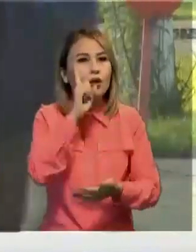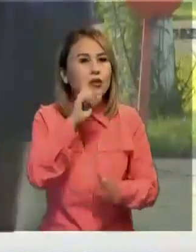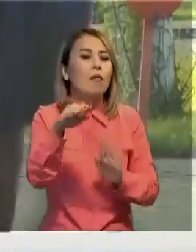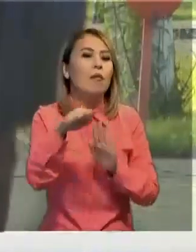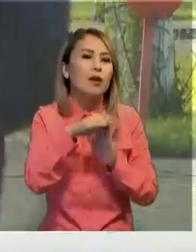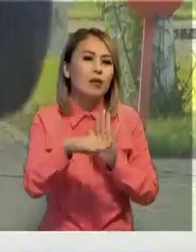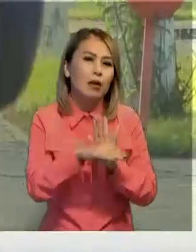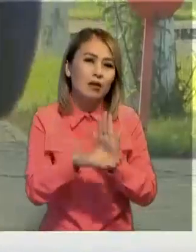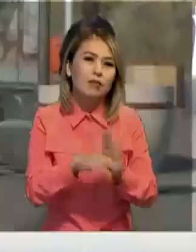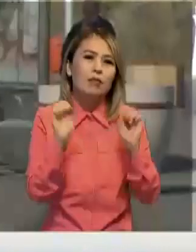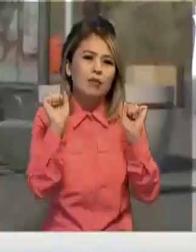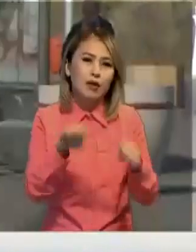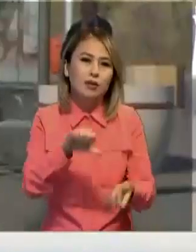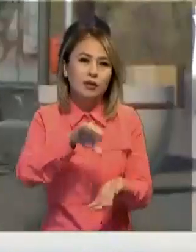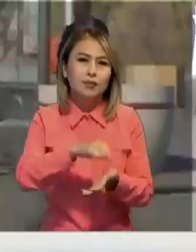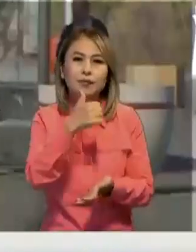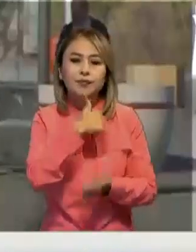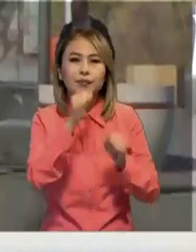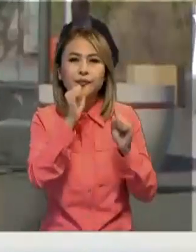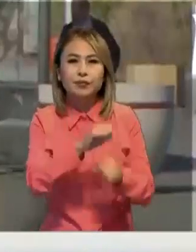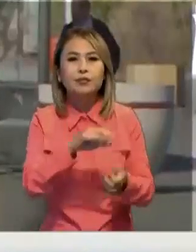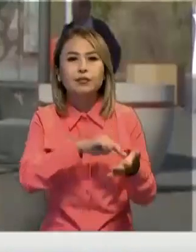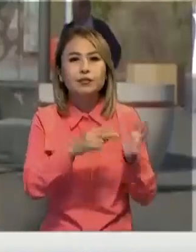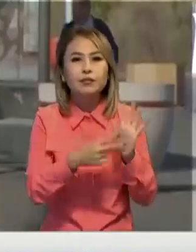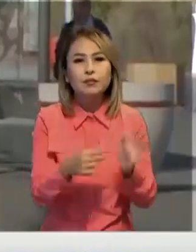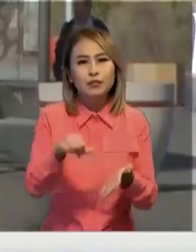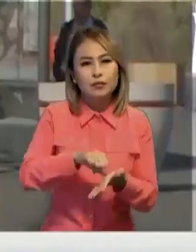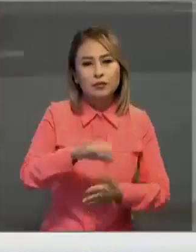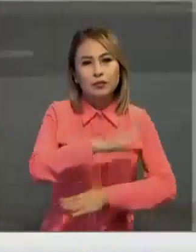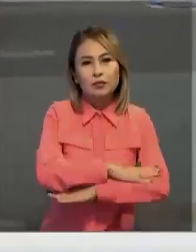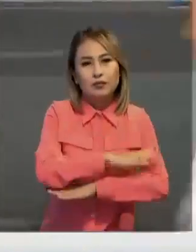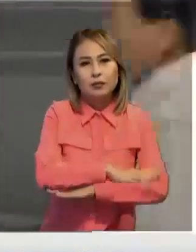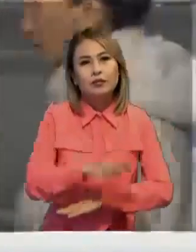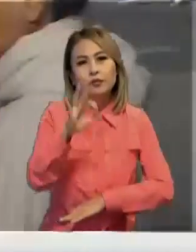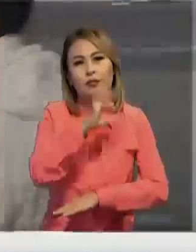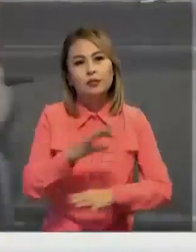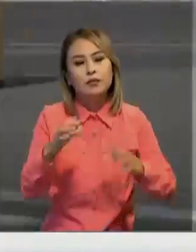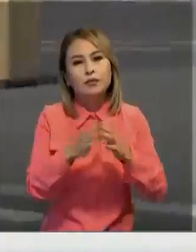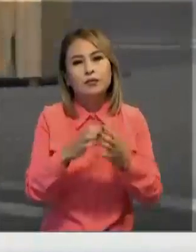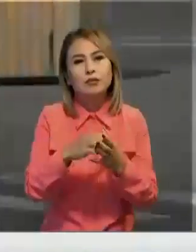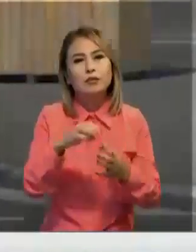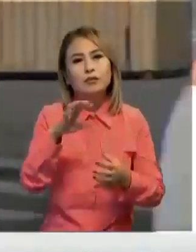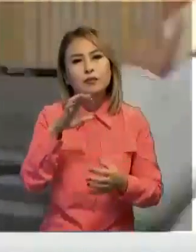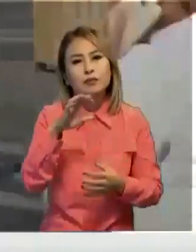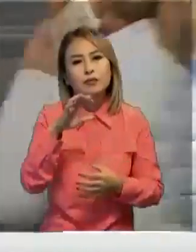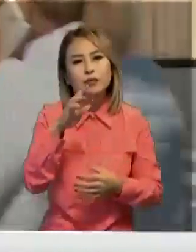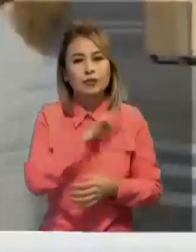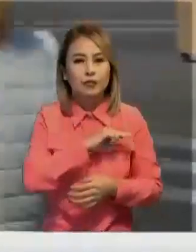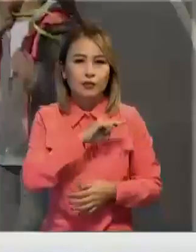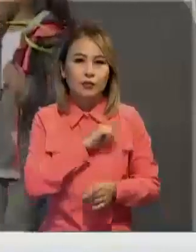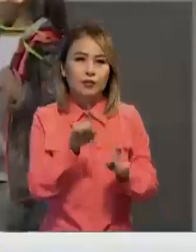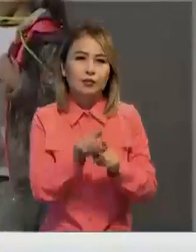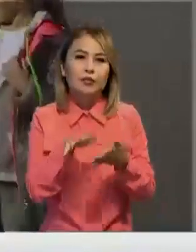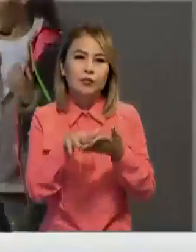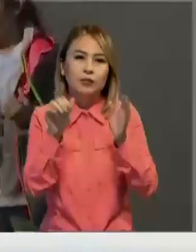табатын жастар бағдарламада бағын сынай алады. Одан кейін жобаға қатысуға тәртіп сақшылары мен төтенше жағдайлар департаментінің қызметкерлері